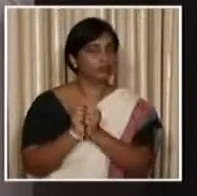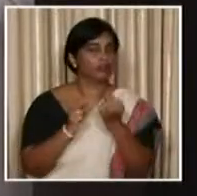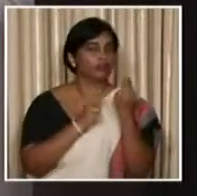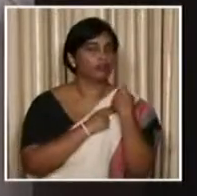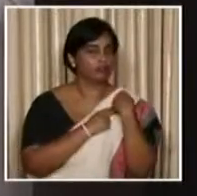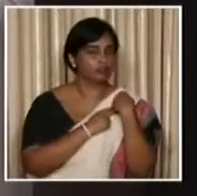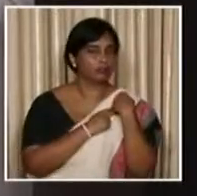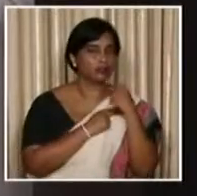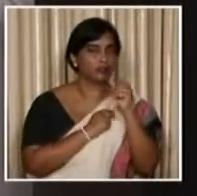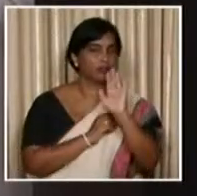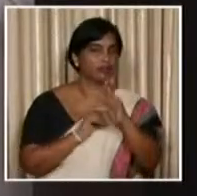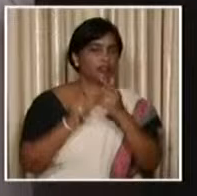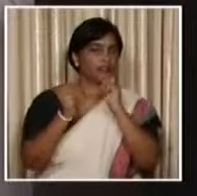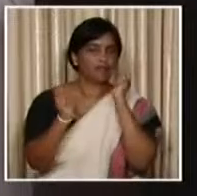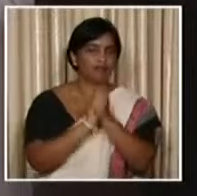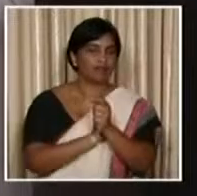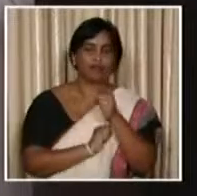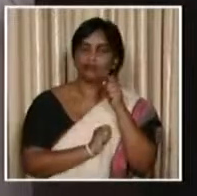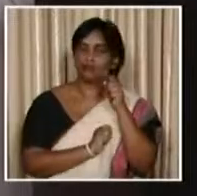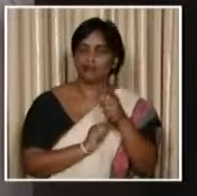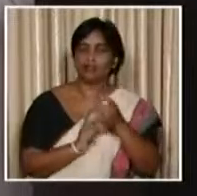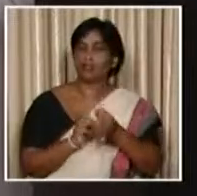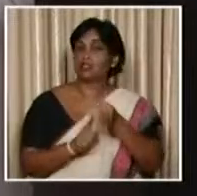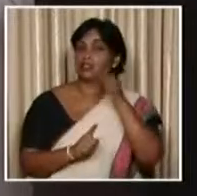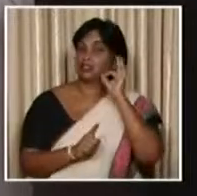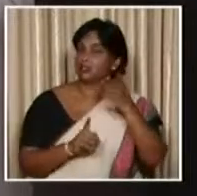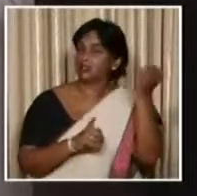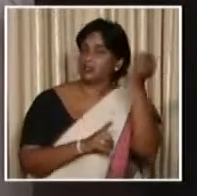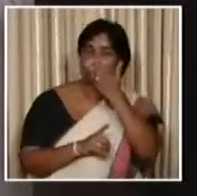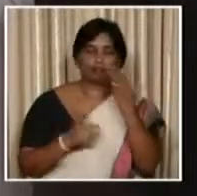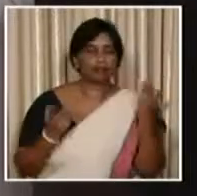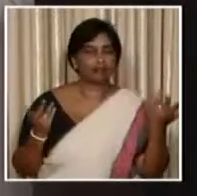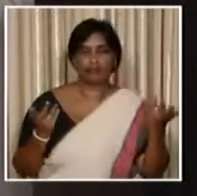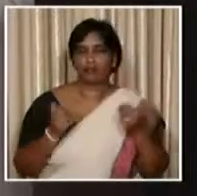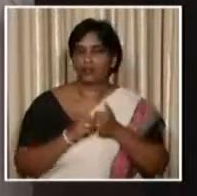ඉන්නවා. ඒක වෙනස් කරන්න විධායක